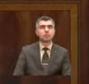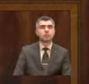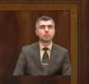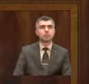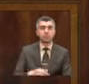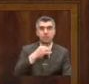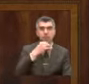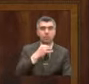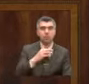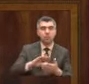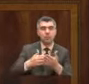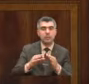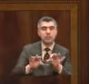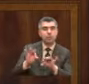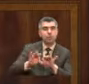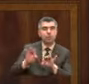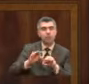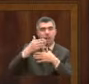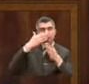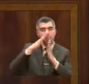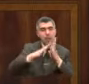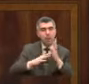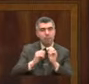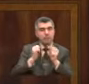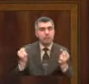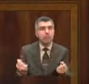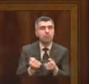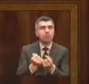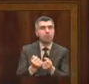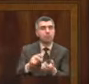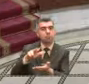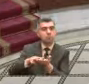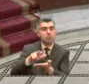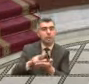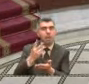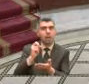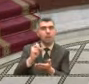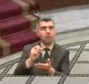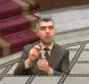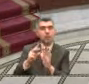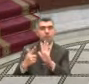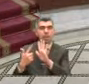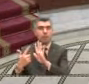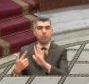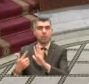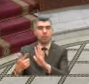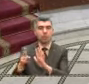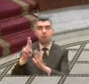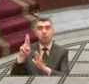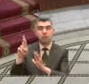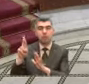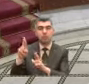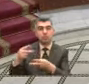عن مدى تنفيذ الاستراتيجية الوطنية للتنمية المستدامة المعتمدة منذ 2017 بتوجيهات ملكية